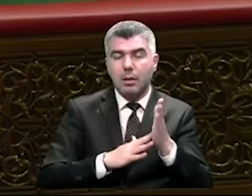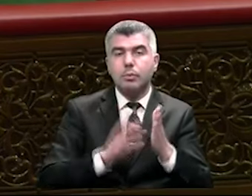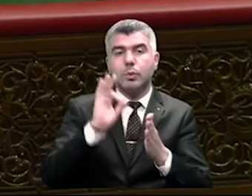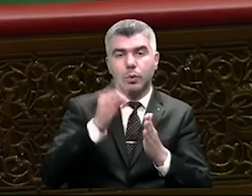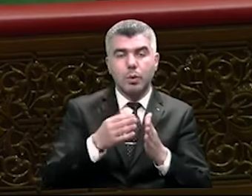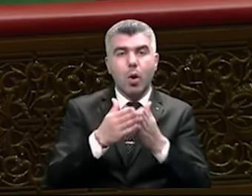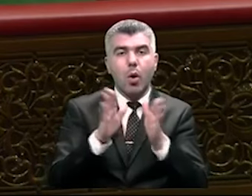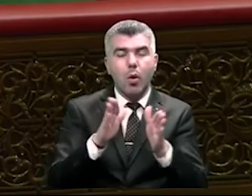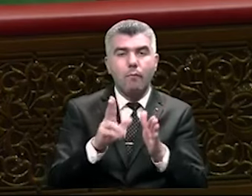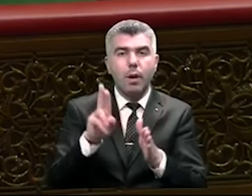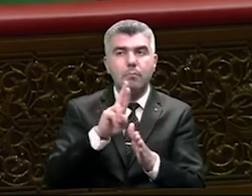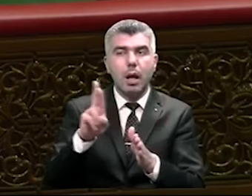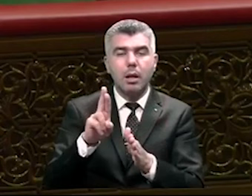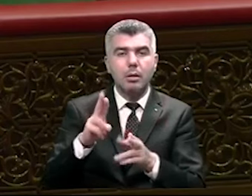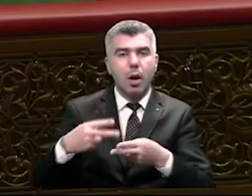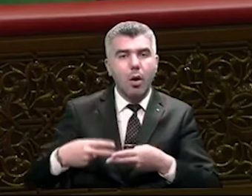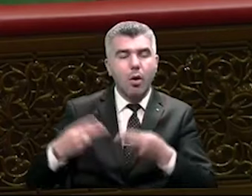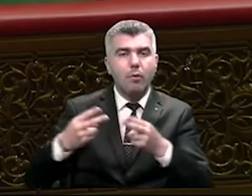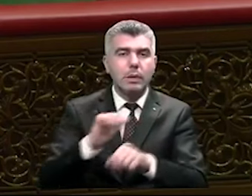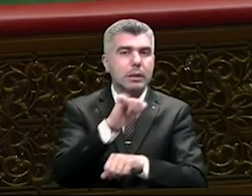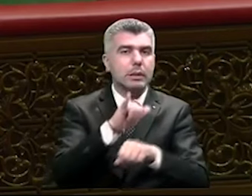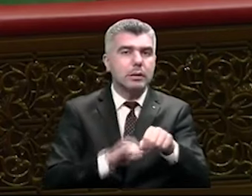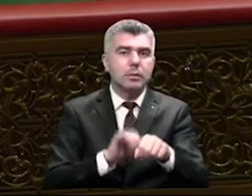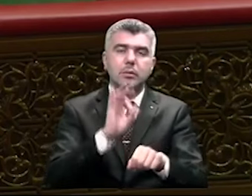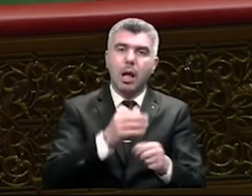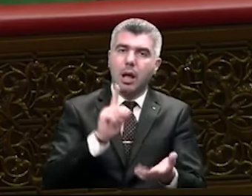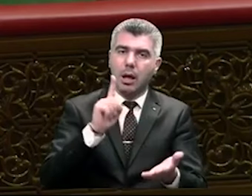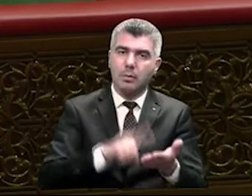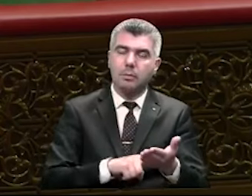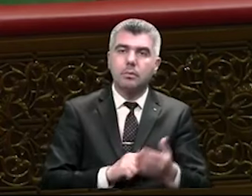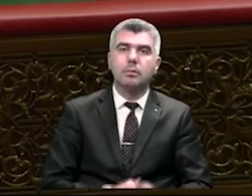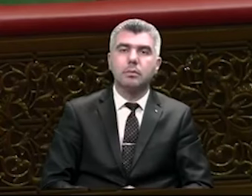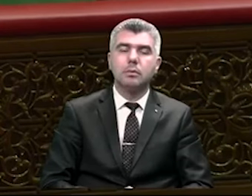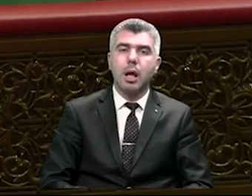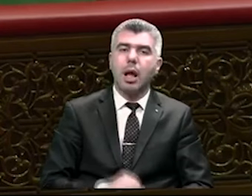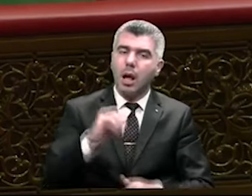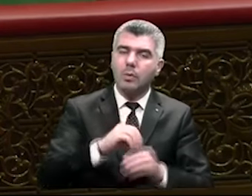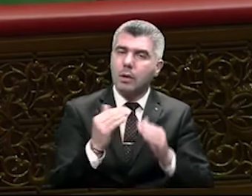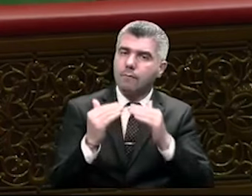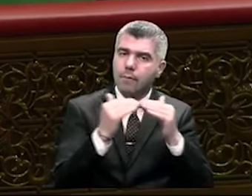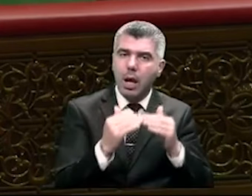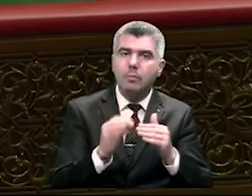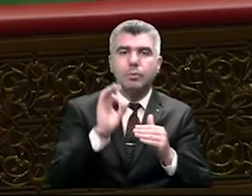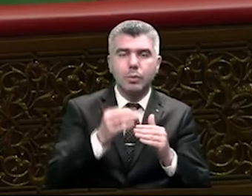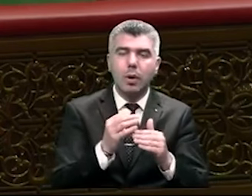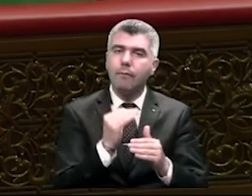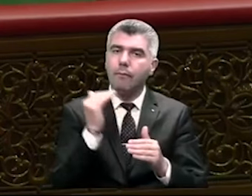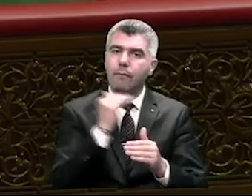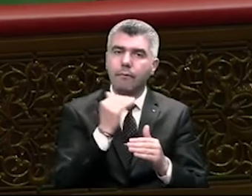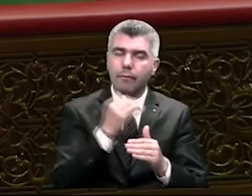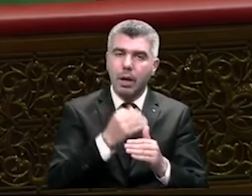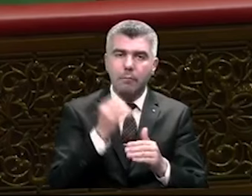تنزيل الورش الملكي المرتبط بالحمايه الاجتماعيه ماكن اختلفو ايضا اننا في حاجه ماسه الى التسريع